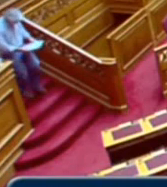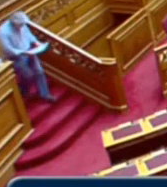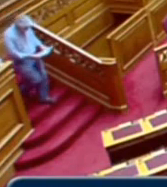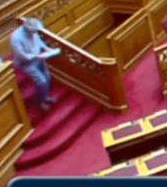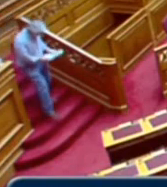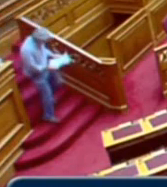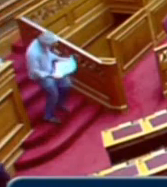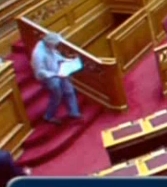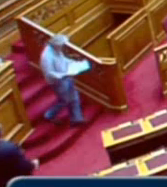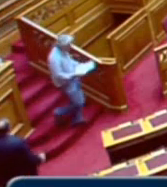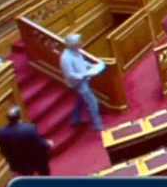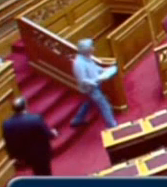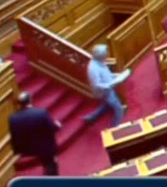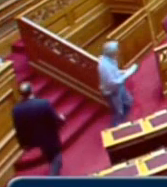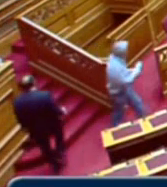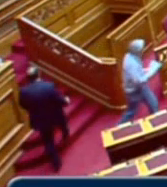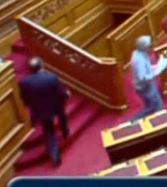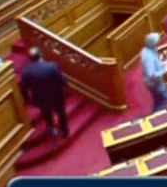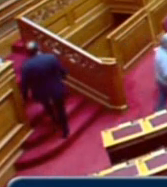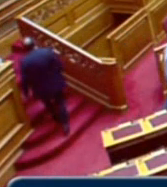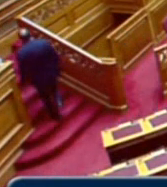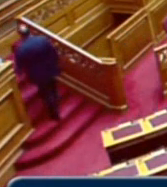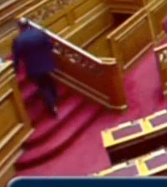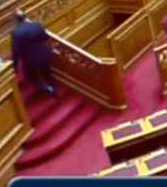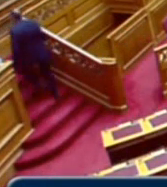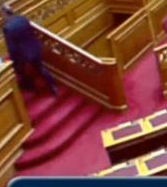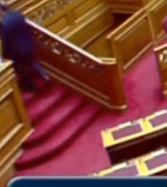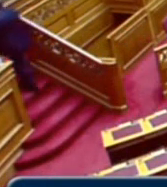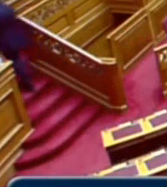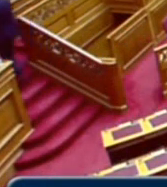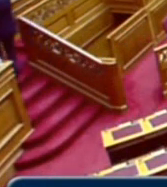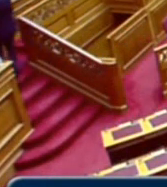συριζα μέχρι 7 λεπτά μέχρι 7 λεπτά